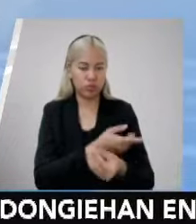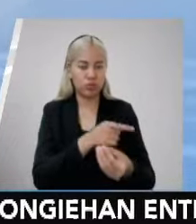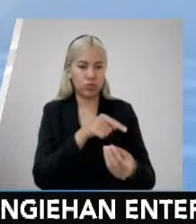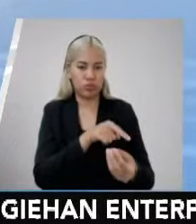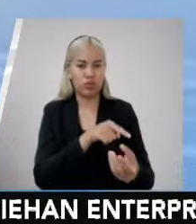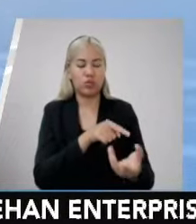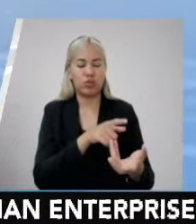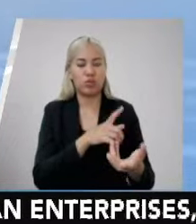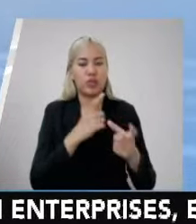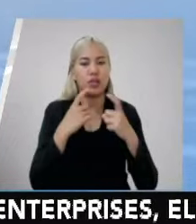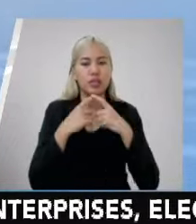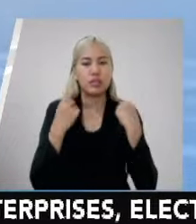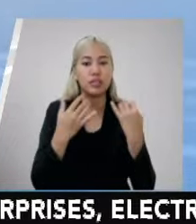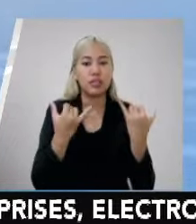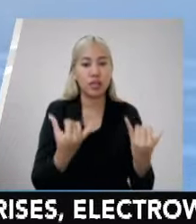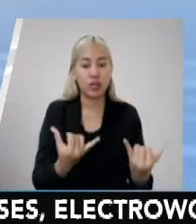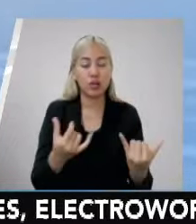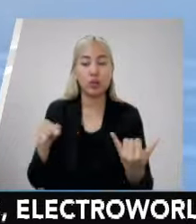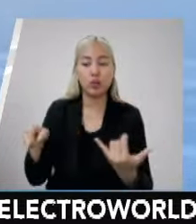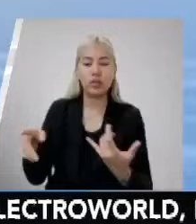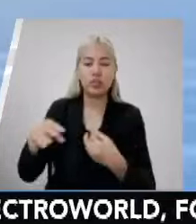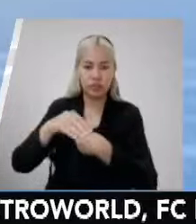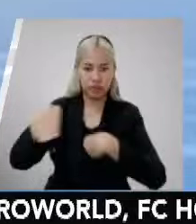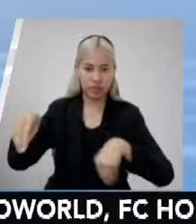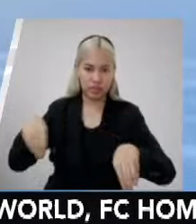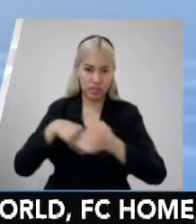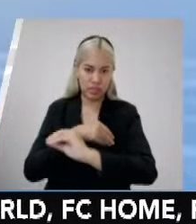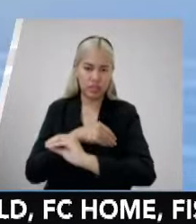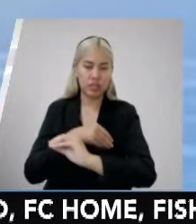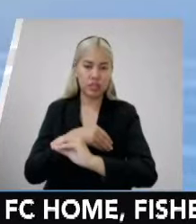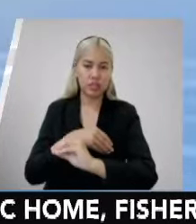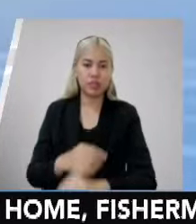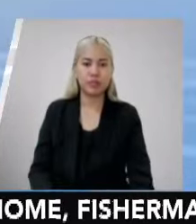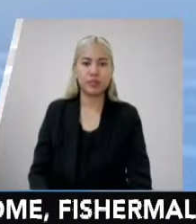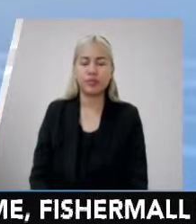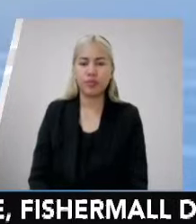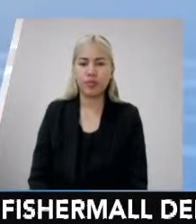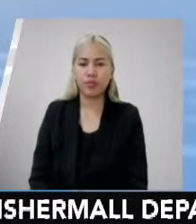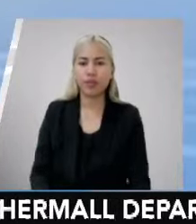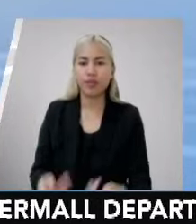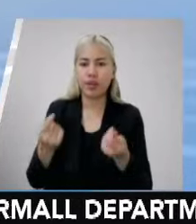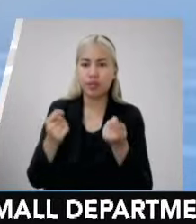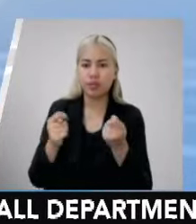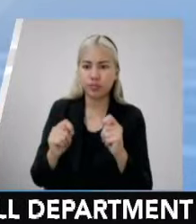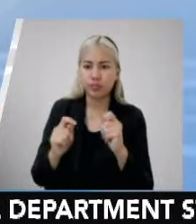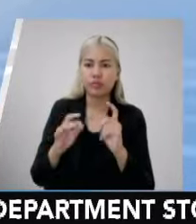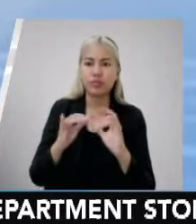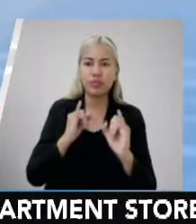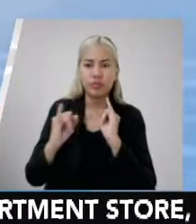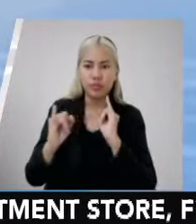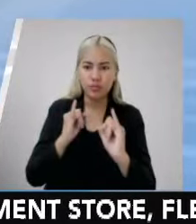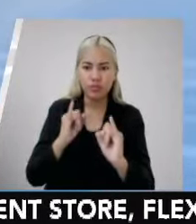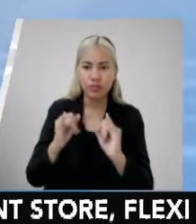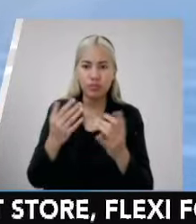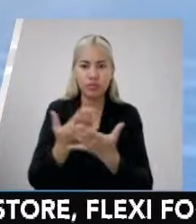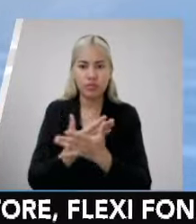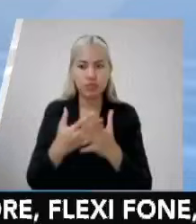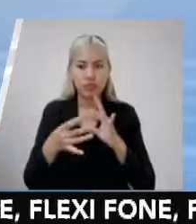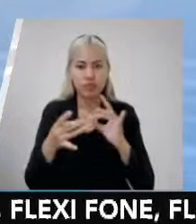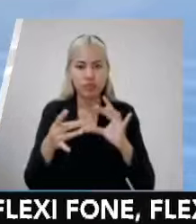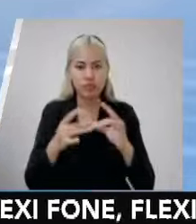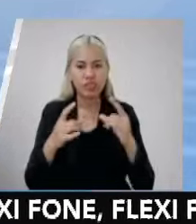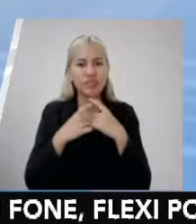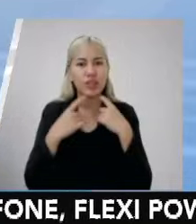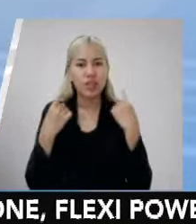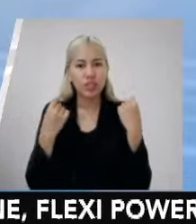muna ang namamahala sa St. Joseph Parish. Sinubukan ng GMA Integrated News na kunan ng bagong pahayag si Father Valesa, pero tumanggi